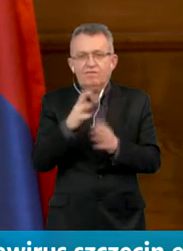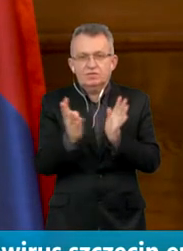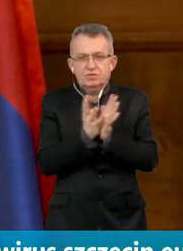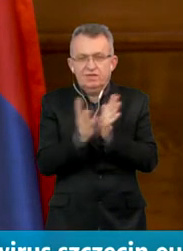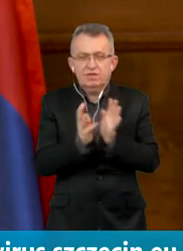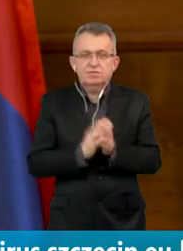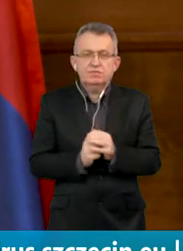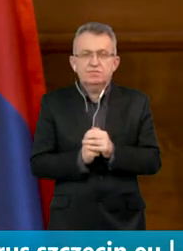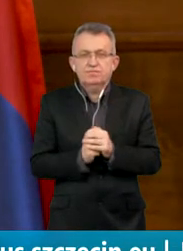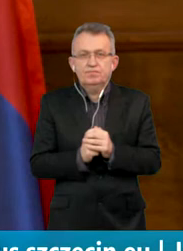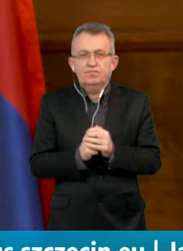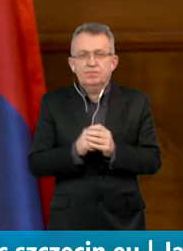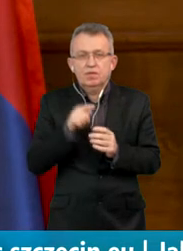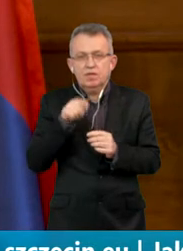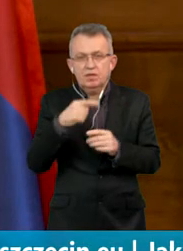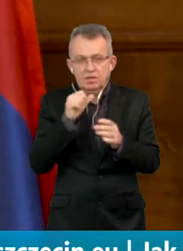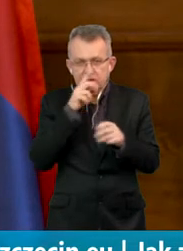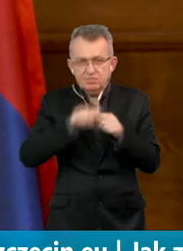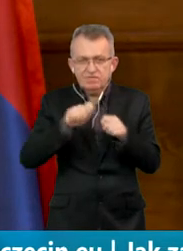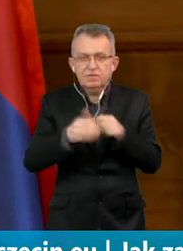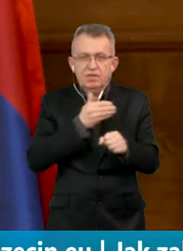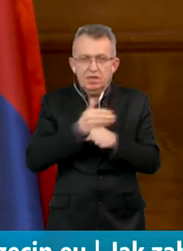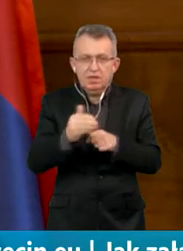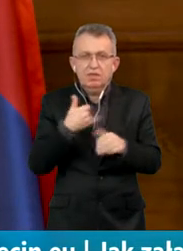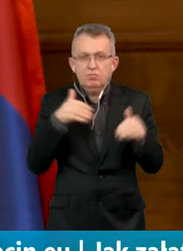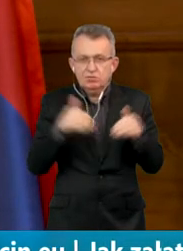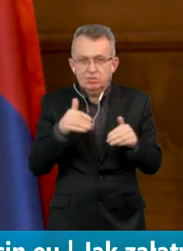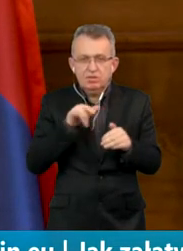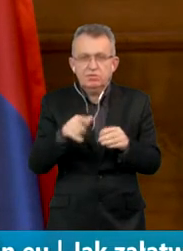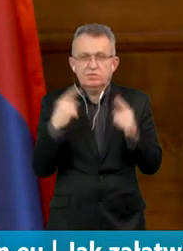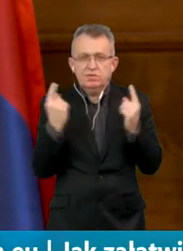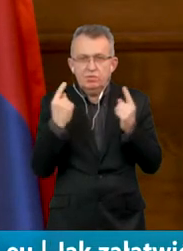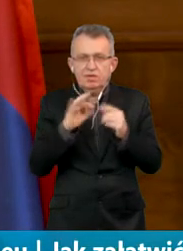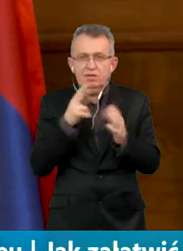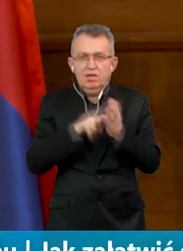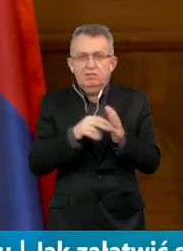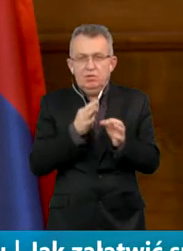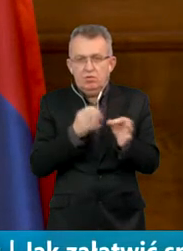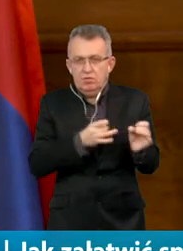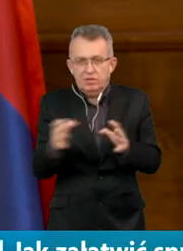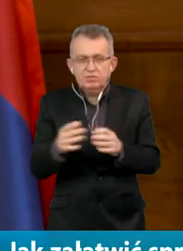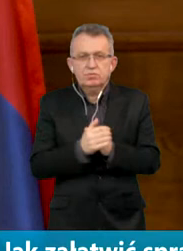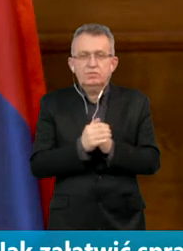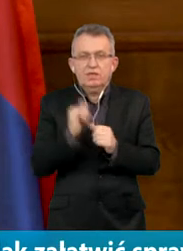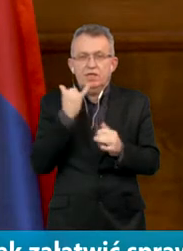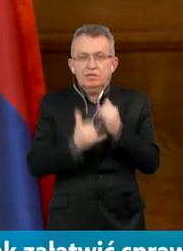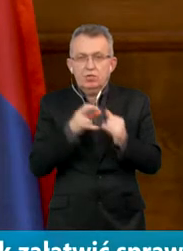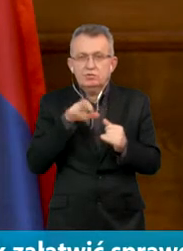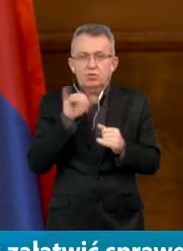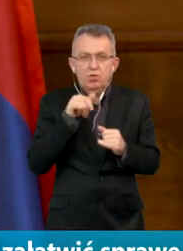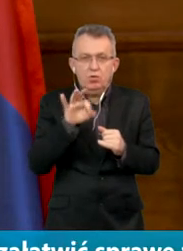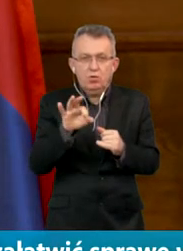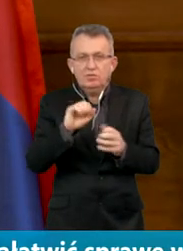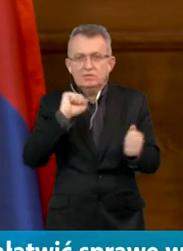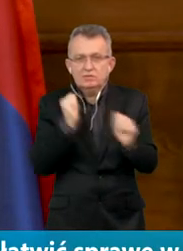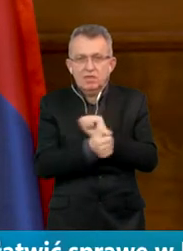COVID-19. Monitorujemy oczywiście w miarę możliwości tą sytuację na bieżąco. Jeżeli chodzi o